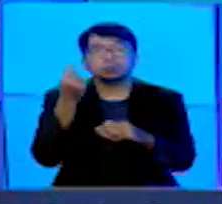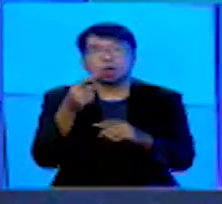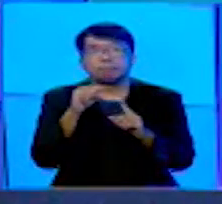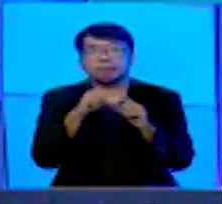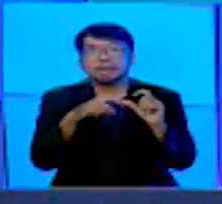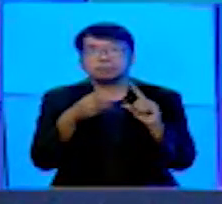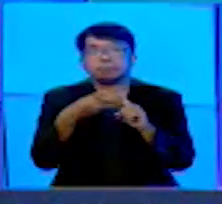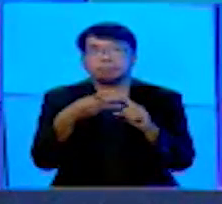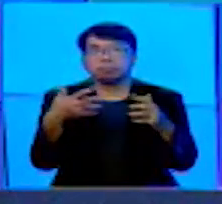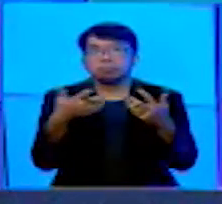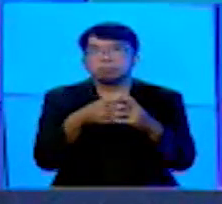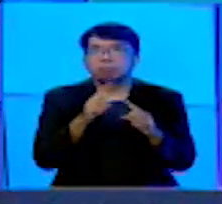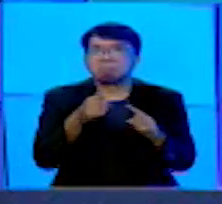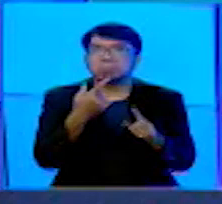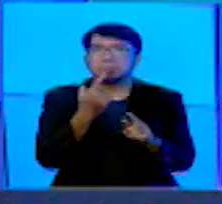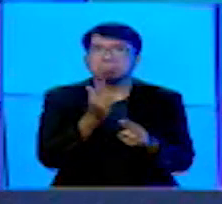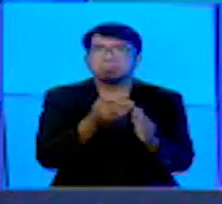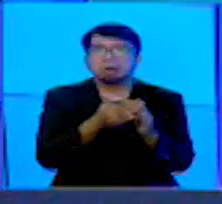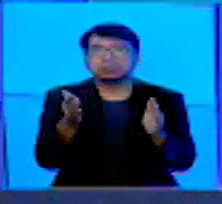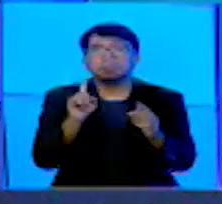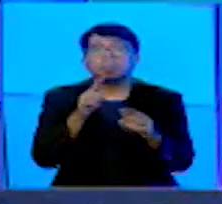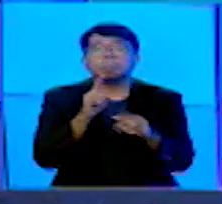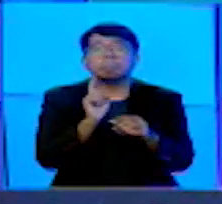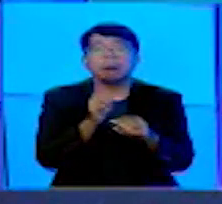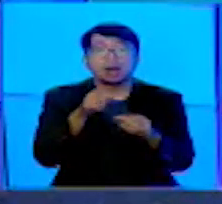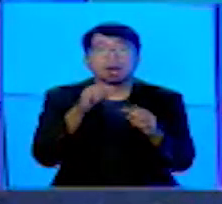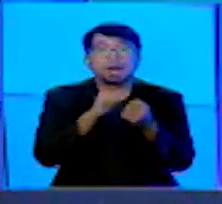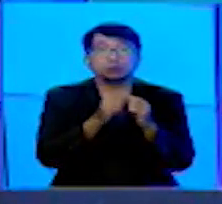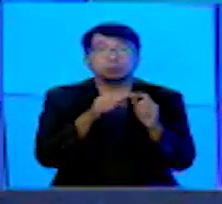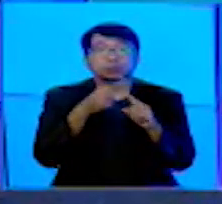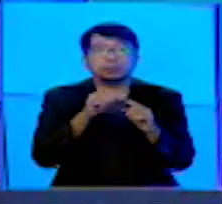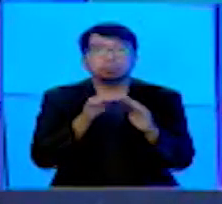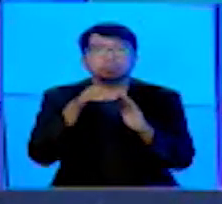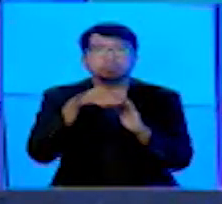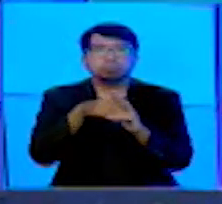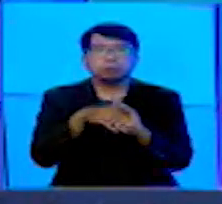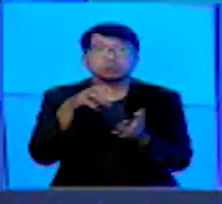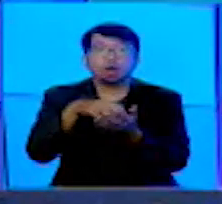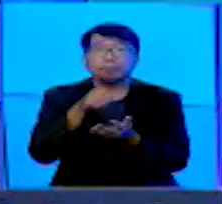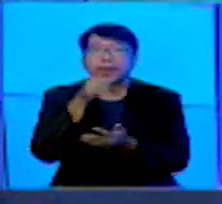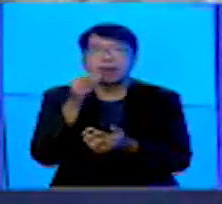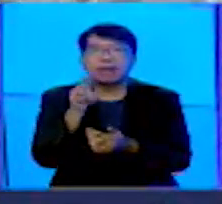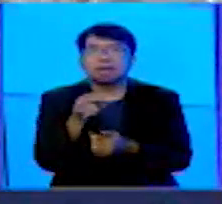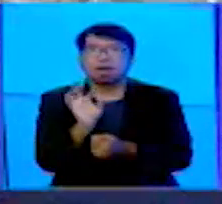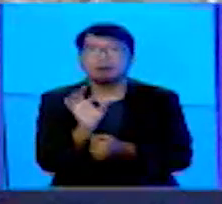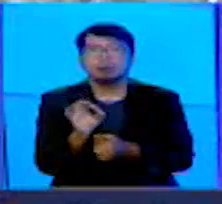tetap diperpanjang meski angka kasus positif COVID-19 di Jakarta terus menurun dan tidak ada lagi zona merah.